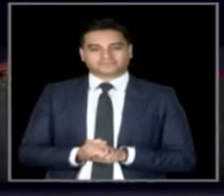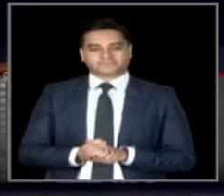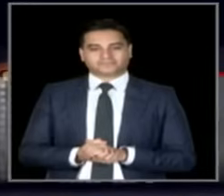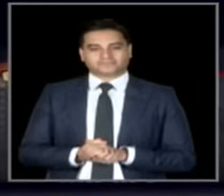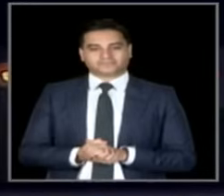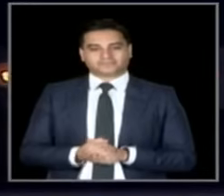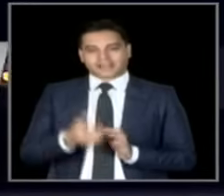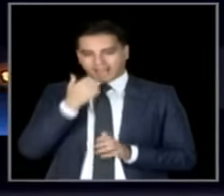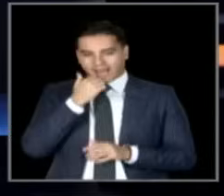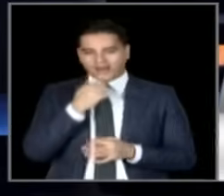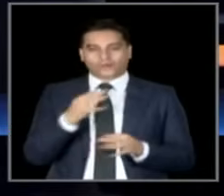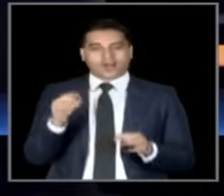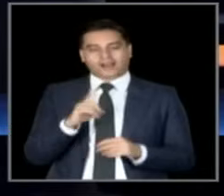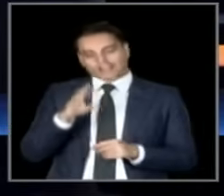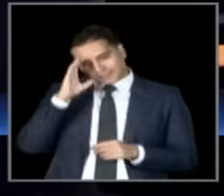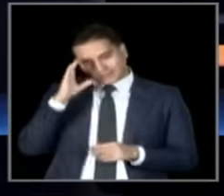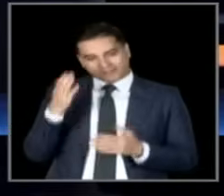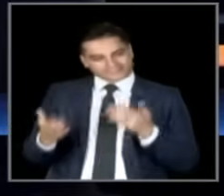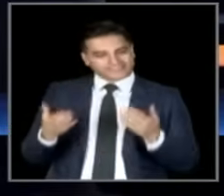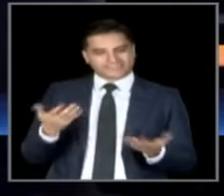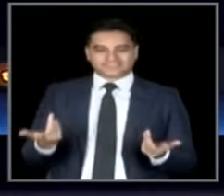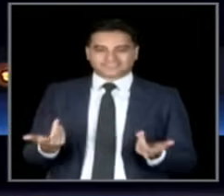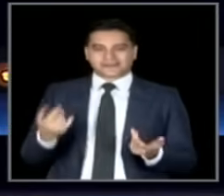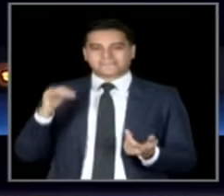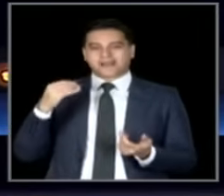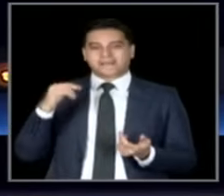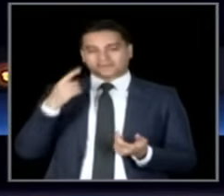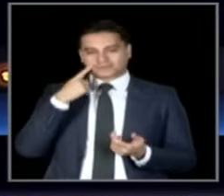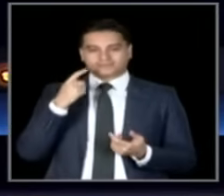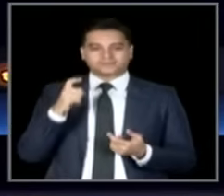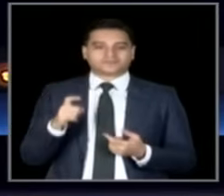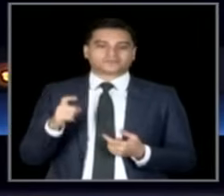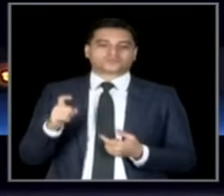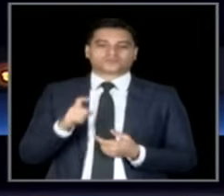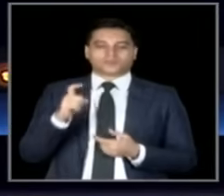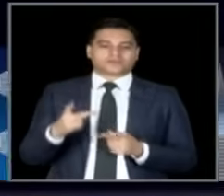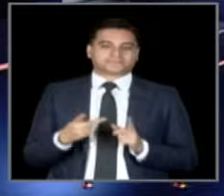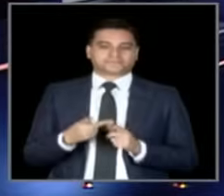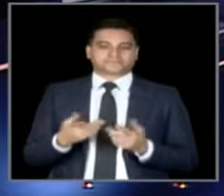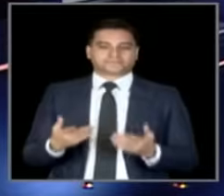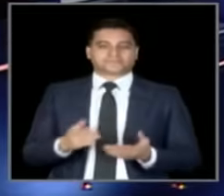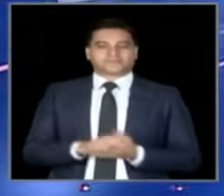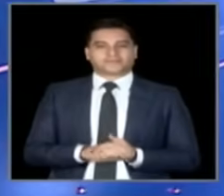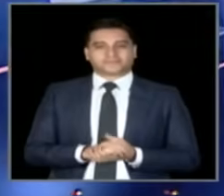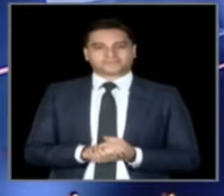مش كل حاجة الأهلي يعني. محمد هشام وحسن، حسن وهشام. السؤال التاني